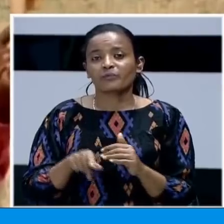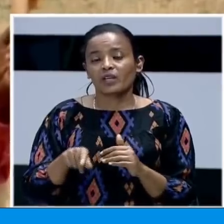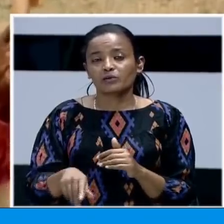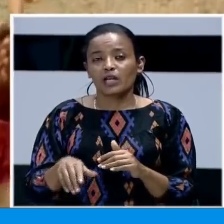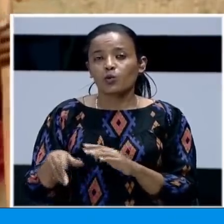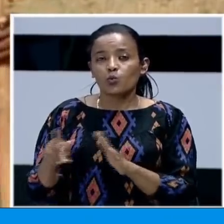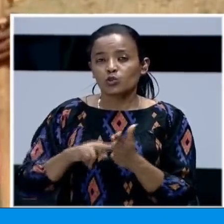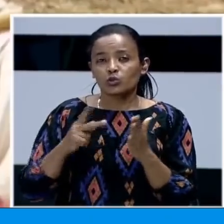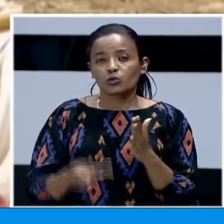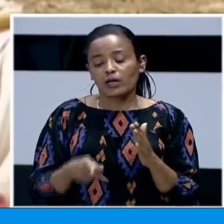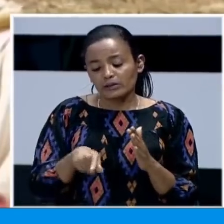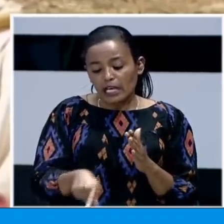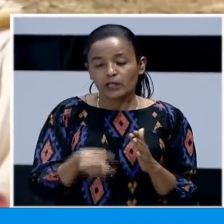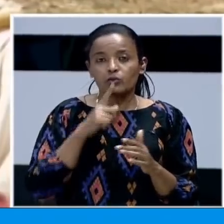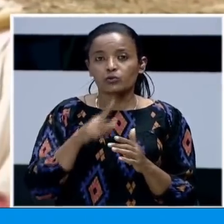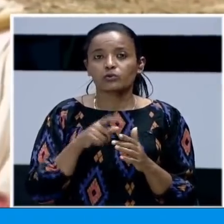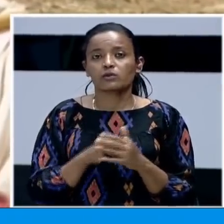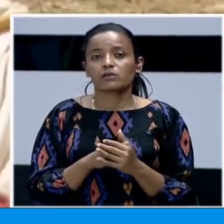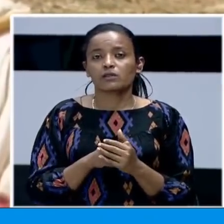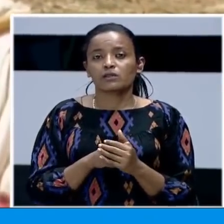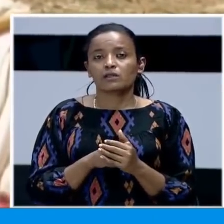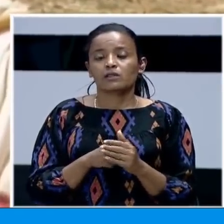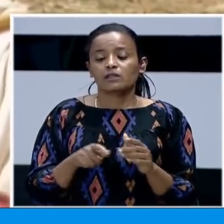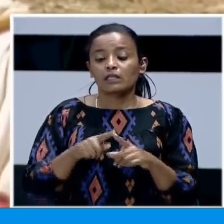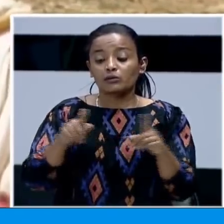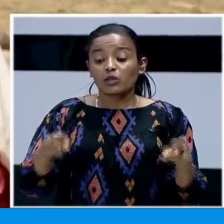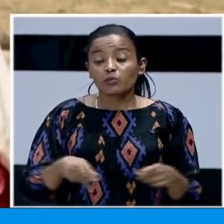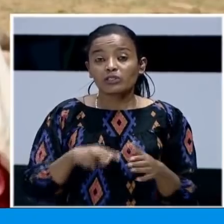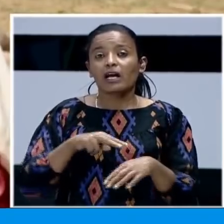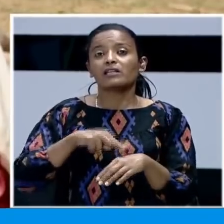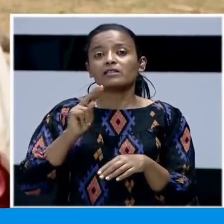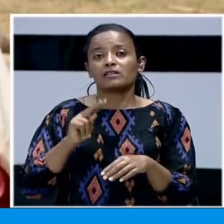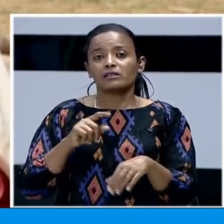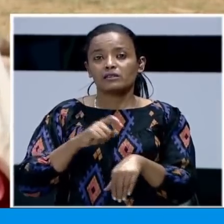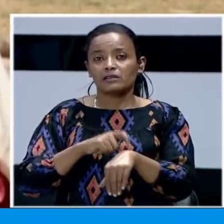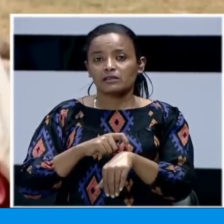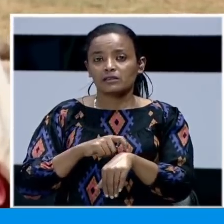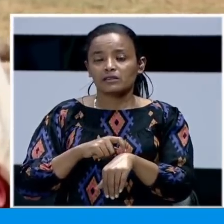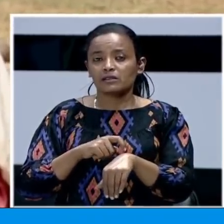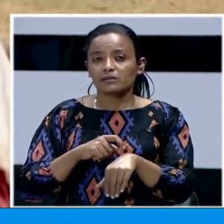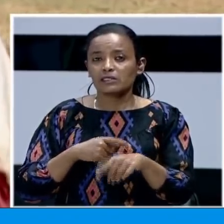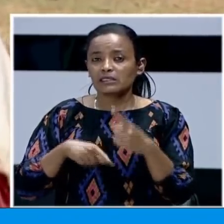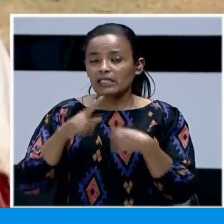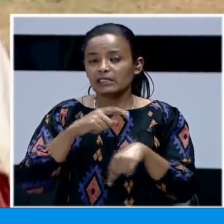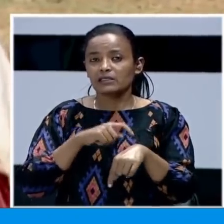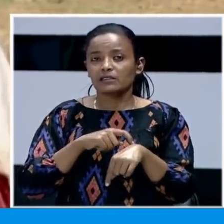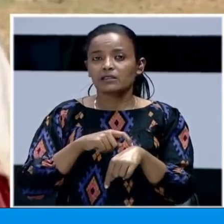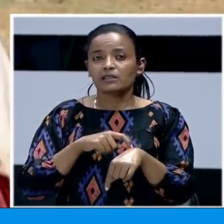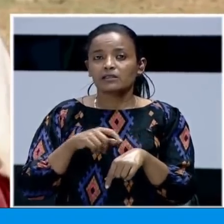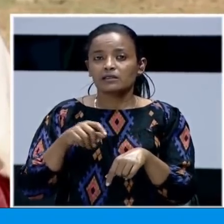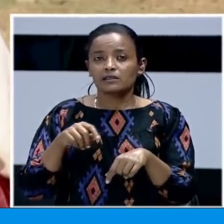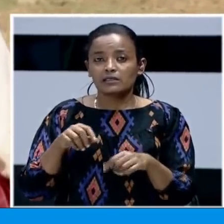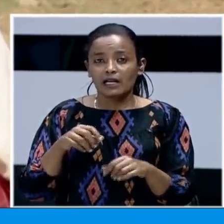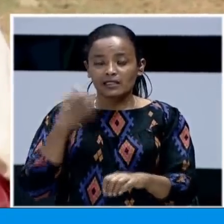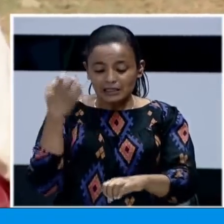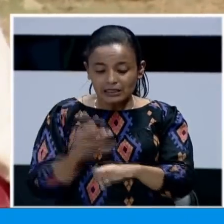ወዲዎ አብዚያ እዩ ያ ካብዚያ እና ልዕልና ዮ ሰዓ ታሪክ ስከውን መጻ ግዜልና ዛምን እዚያ